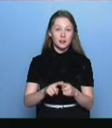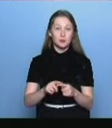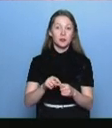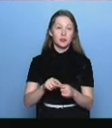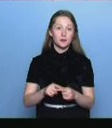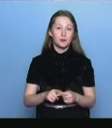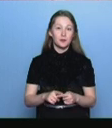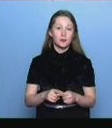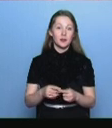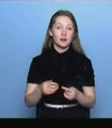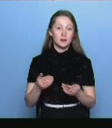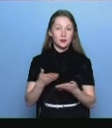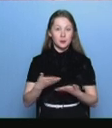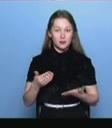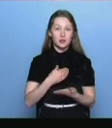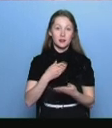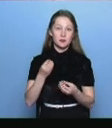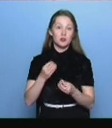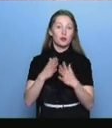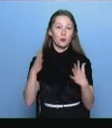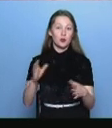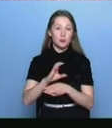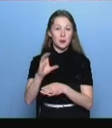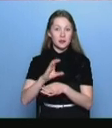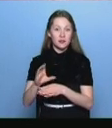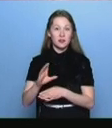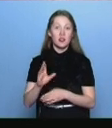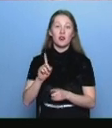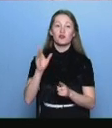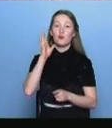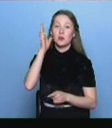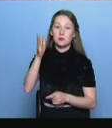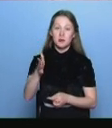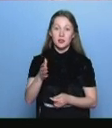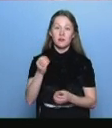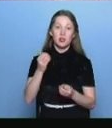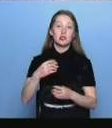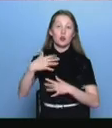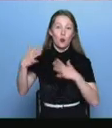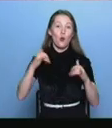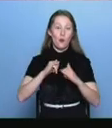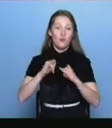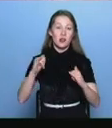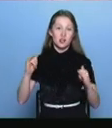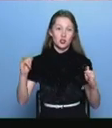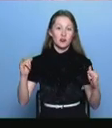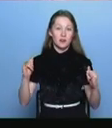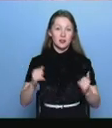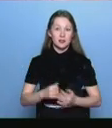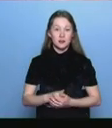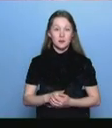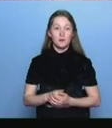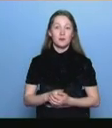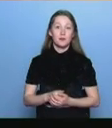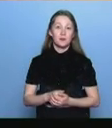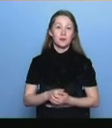так скажем, это все в перспективе. Что еще в перспективе? В перспективе расширить и, так скажем, выйти уже на рынки